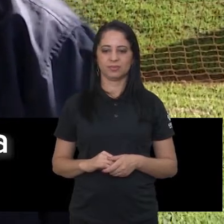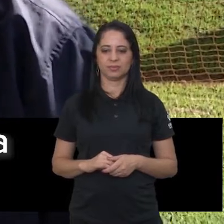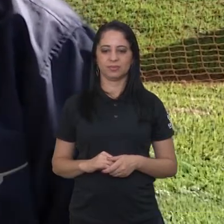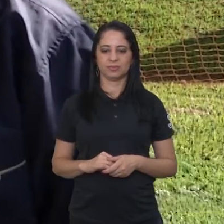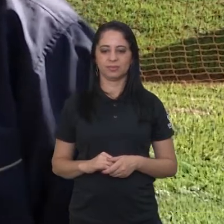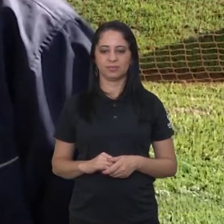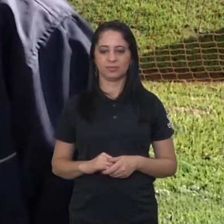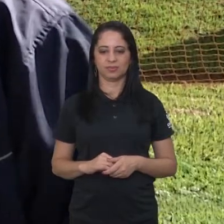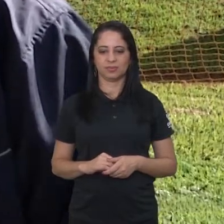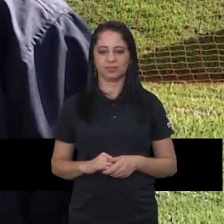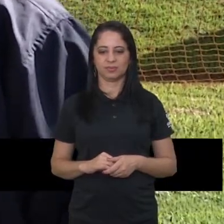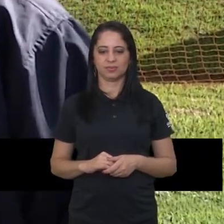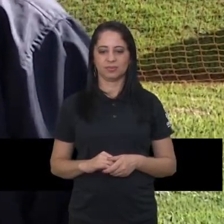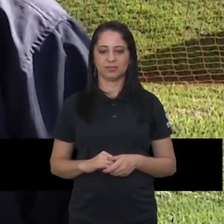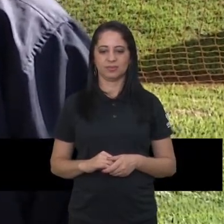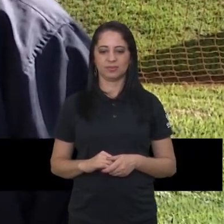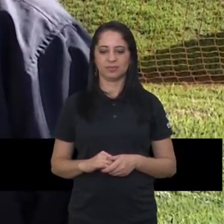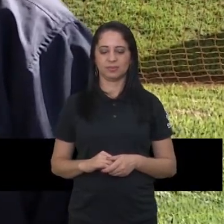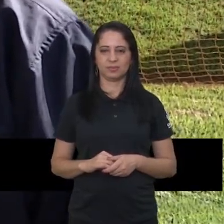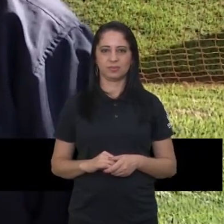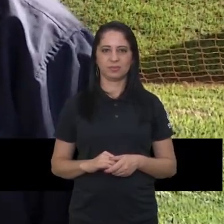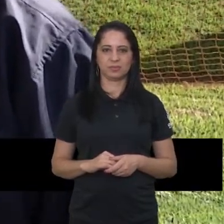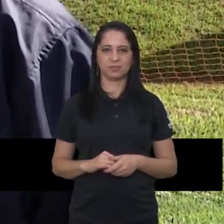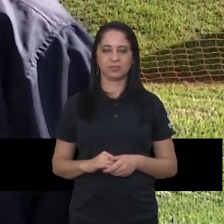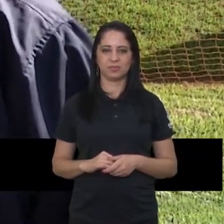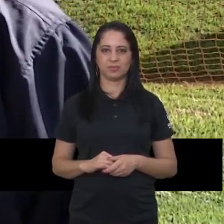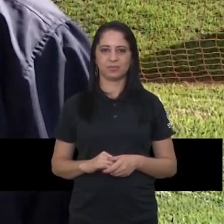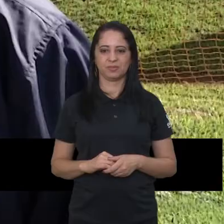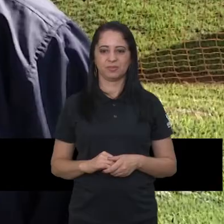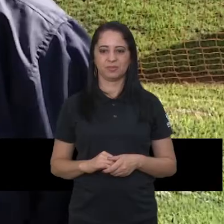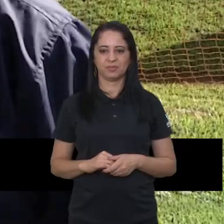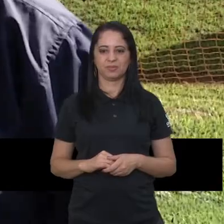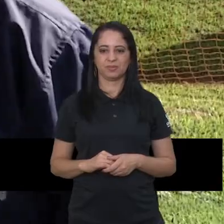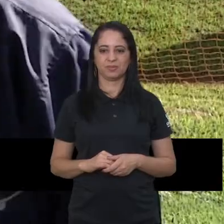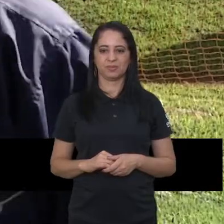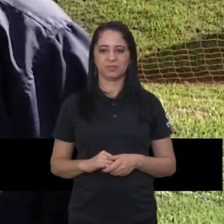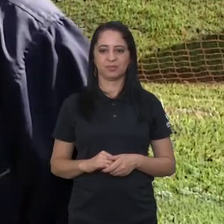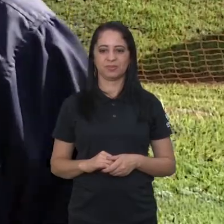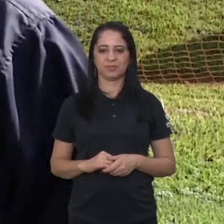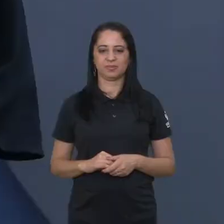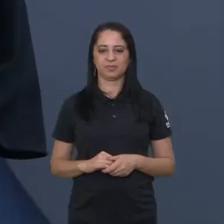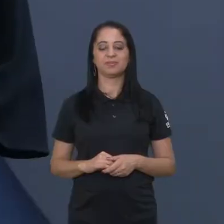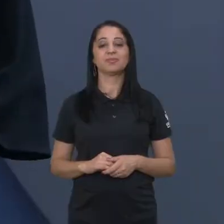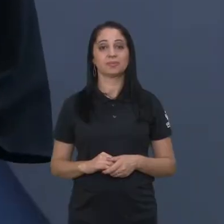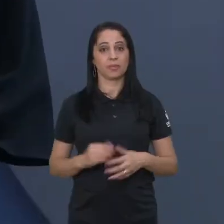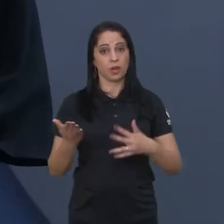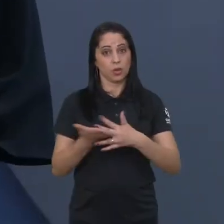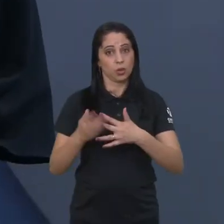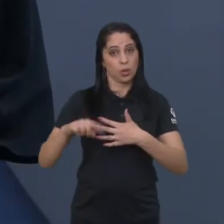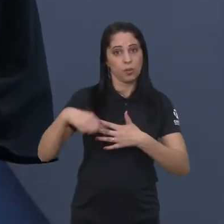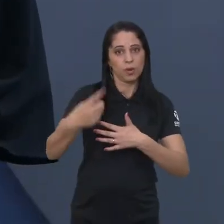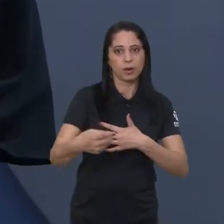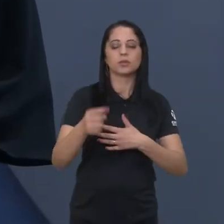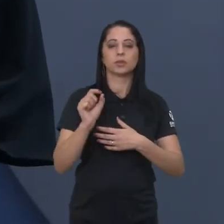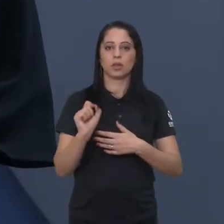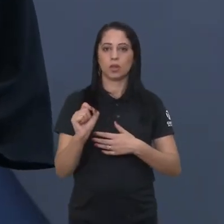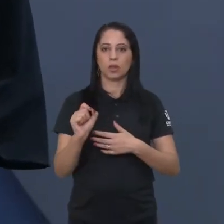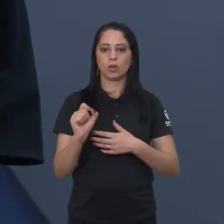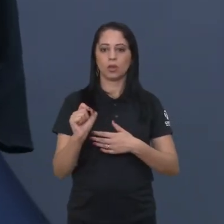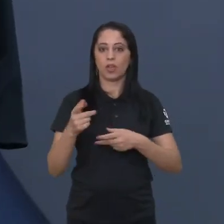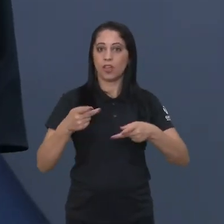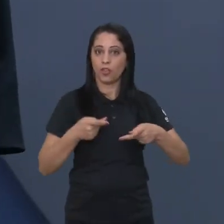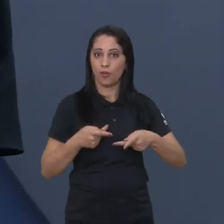。多くの人たちのご来園をお待ちしております。 E a seguir, vamos acompanhar